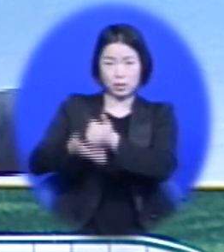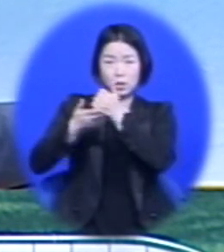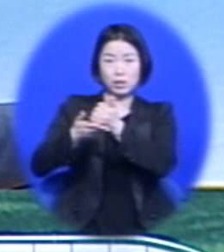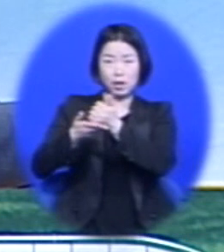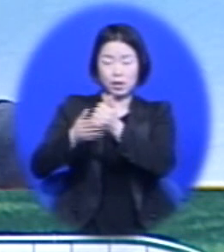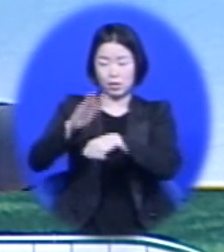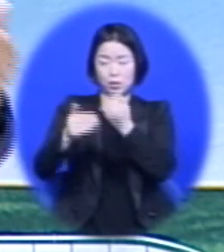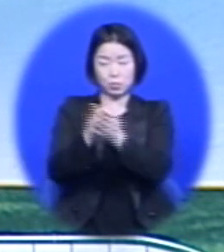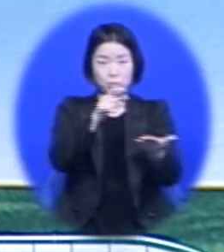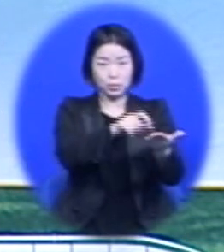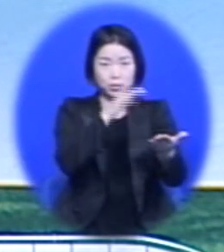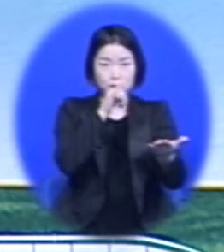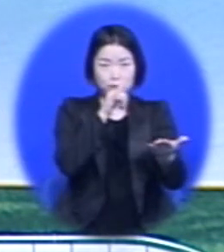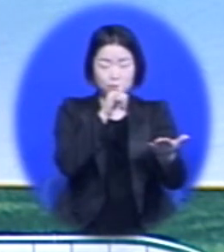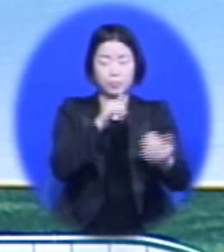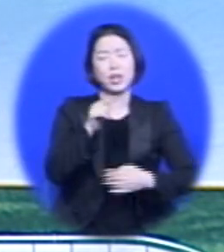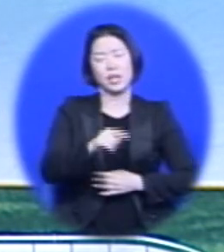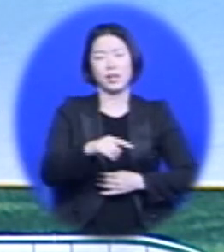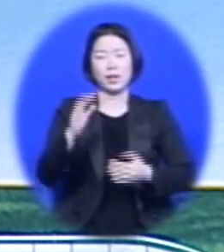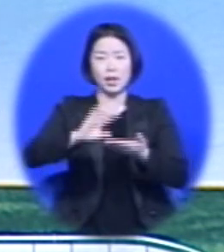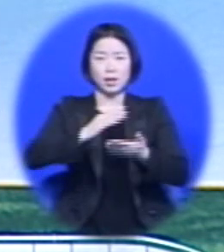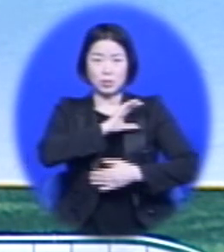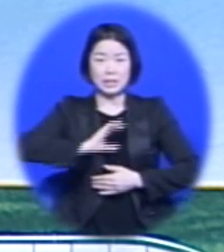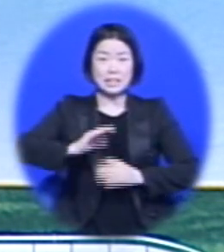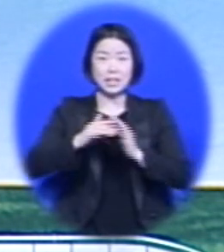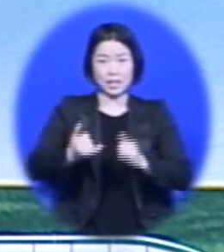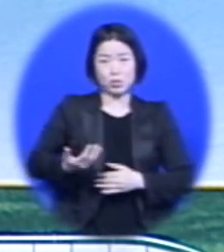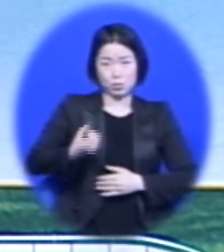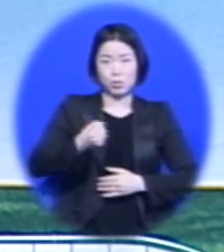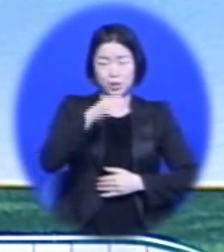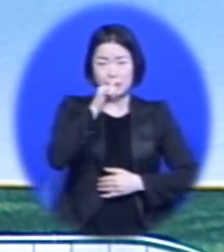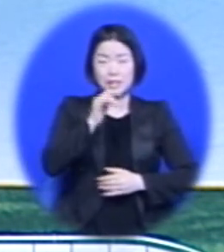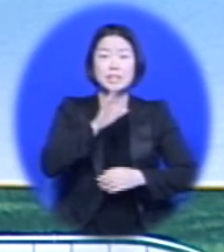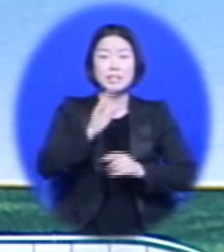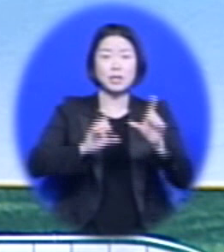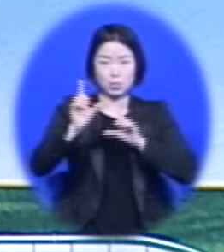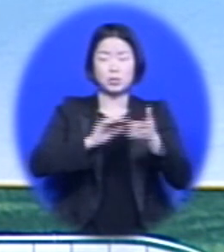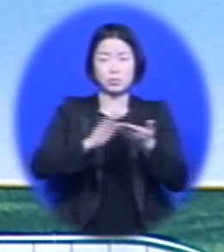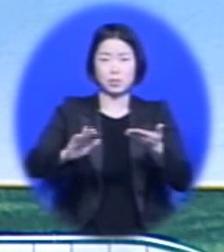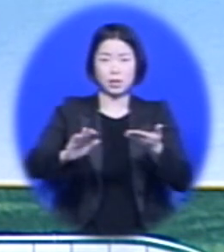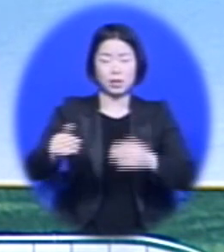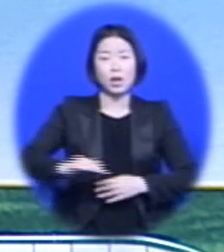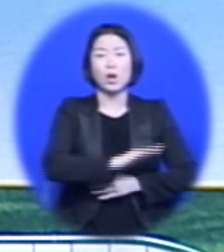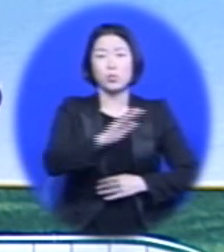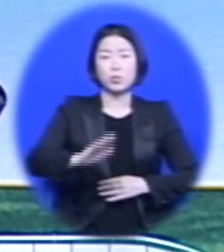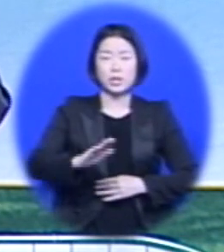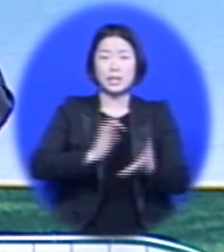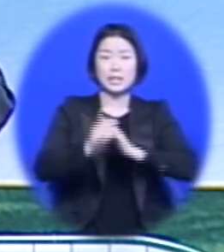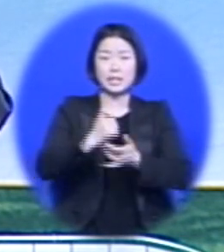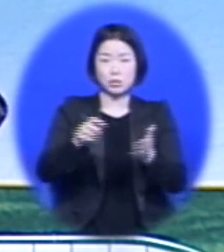이야기를 했습니다. 이것이 그리스도인들이 가지고 있는 실상입니다. 우리는 예수를 믿었지만 여전히